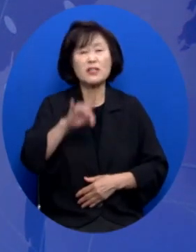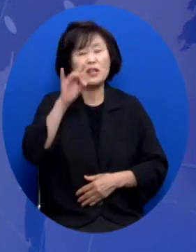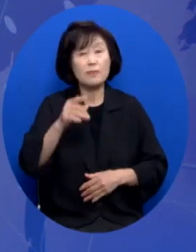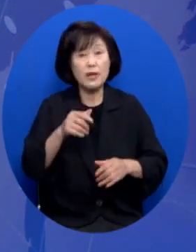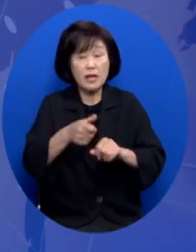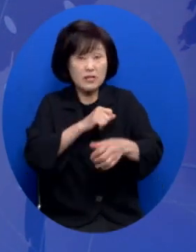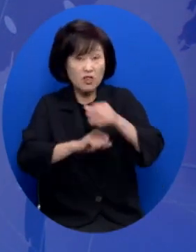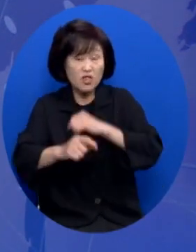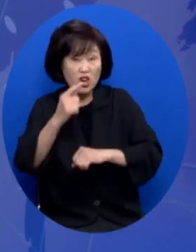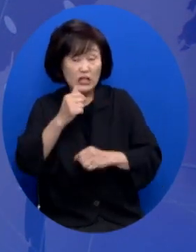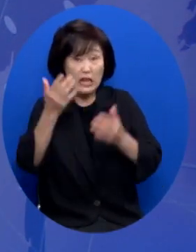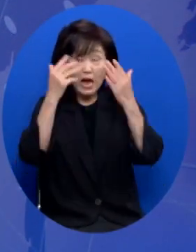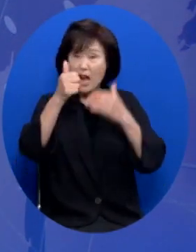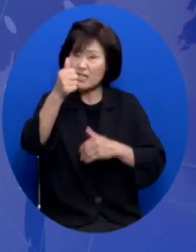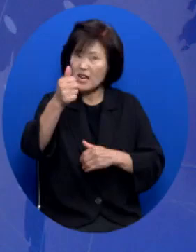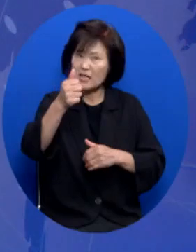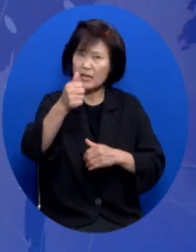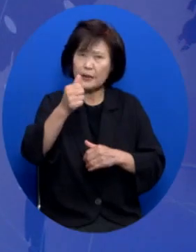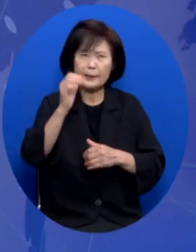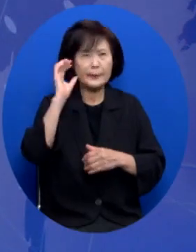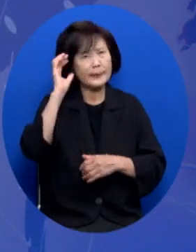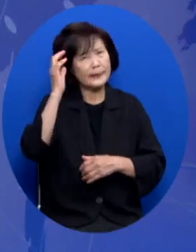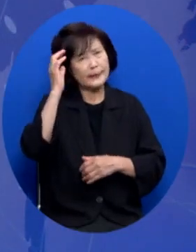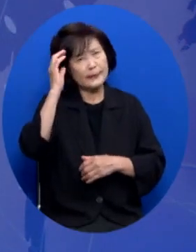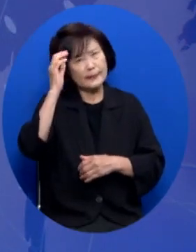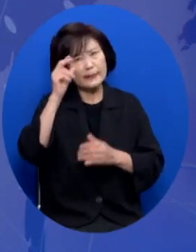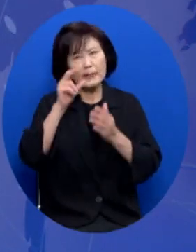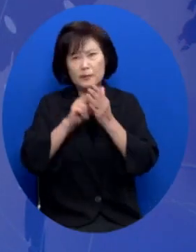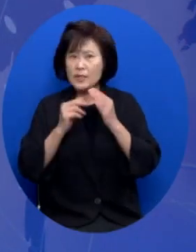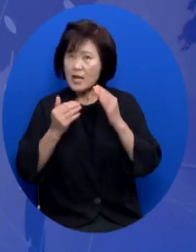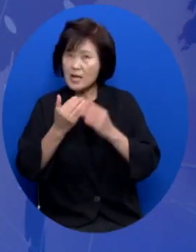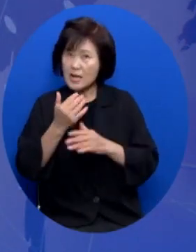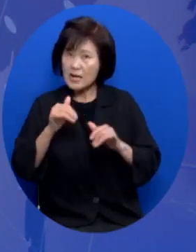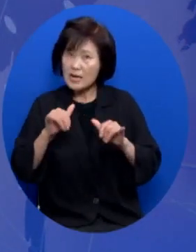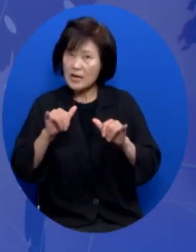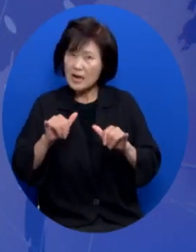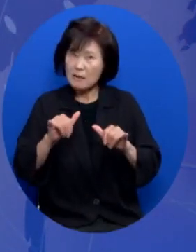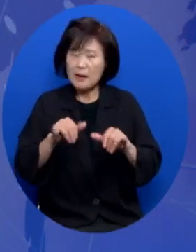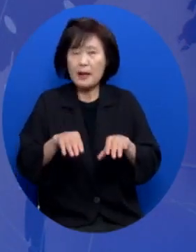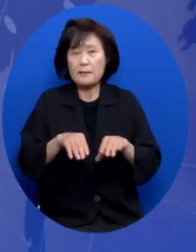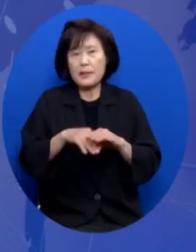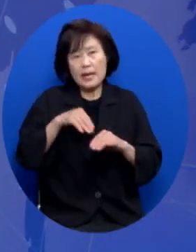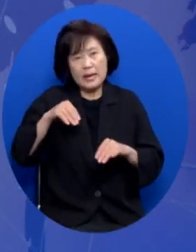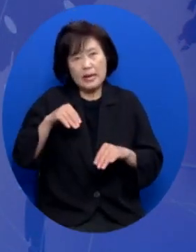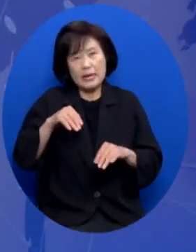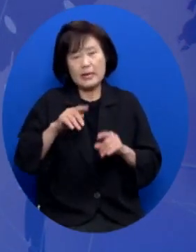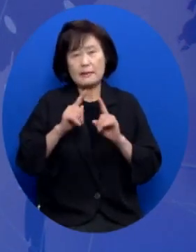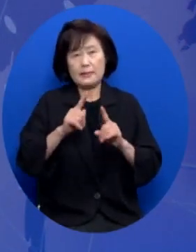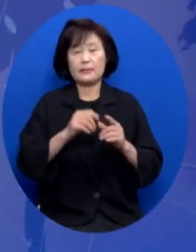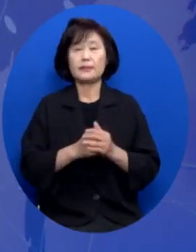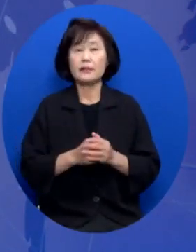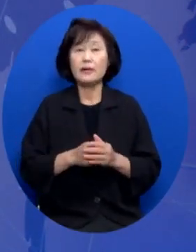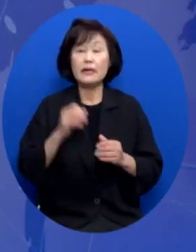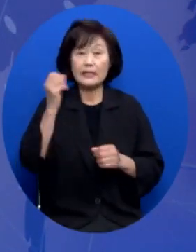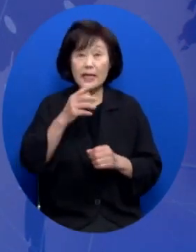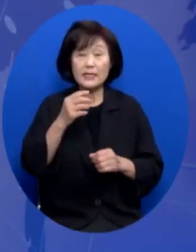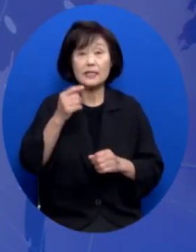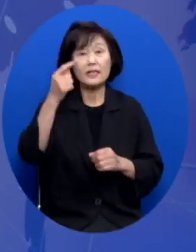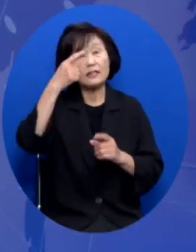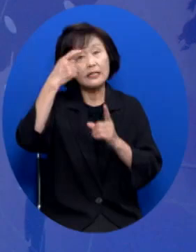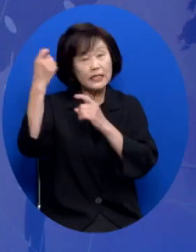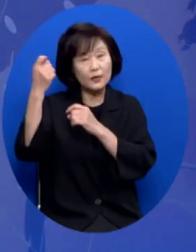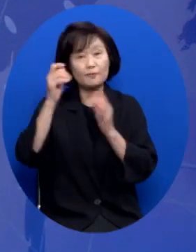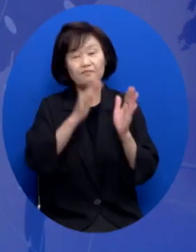적극적이던 이 학장이 여러 곤란한 문제가 생길 수 있다면서 발을 뺐다고 합니다. 네. 이 다시 회고록